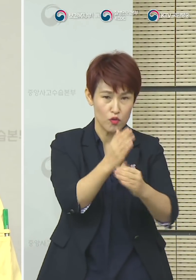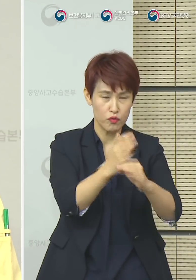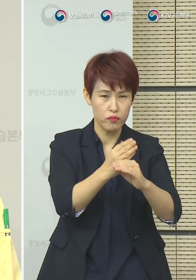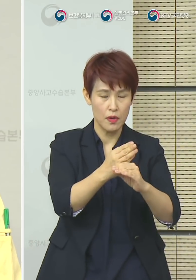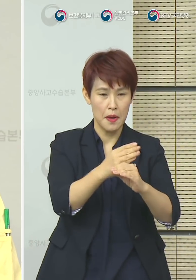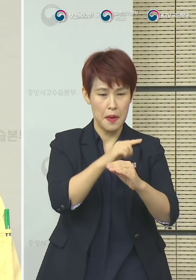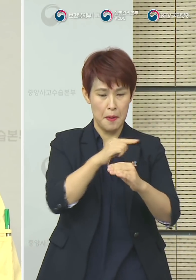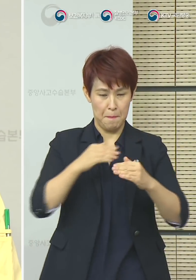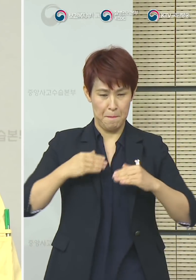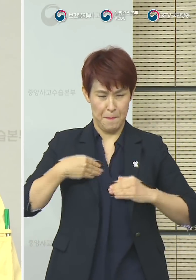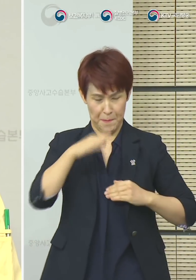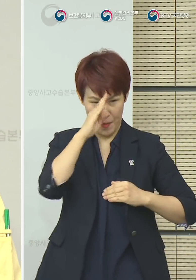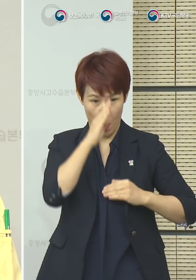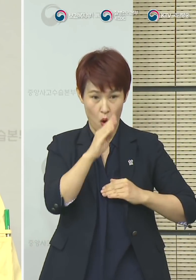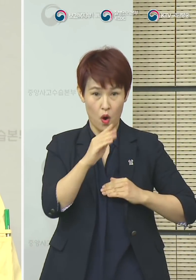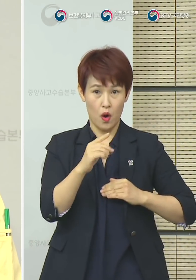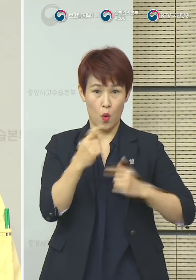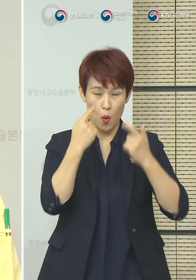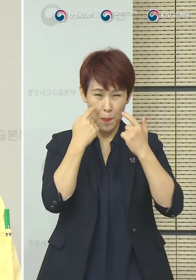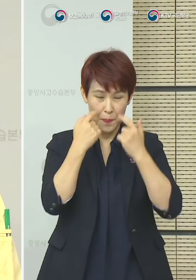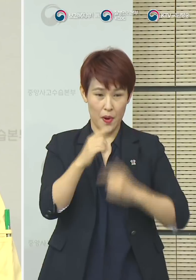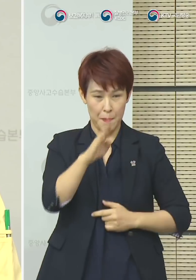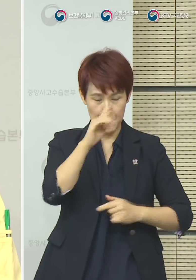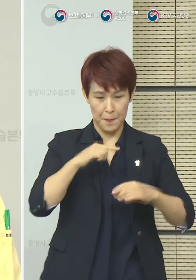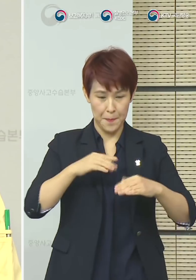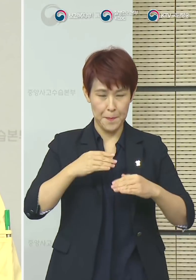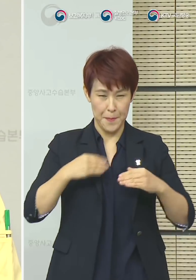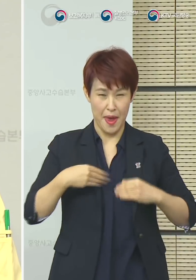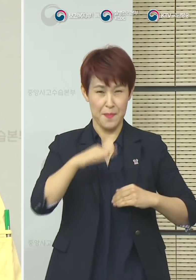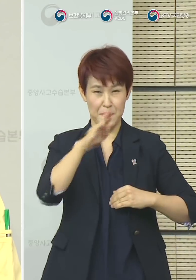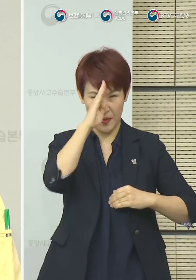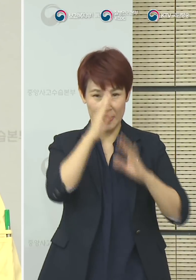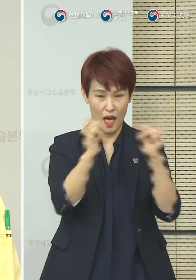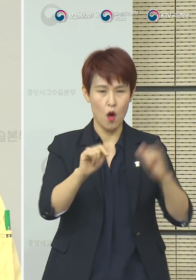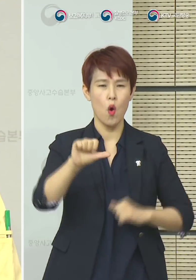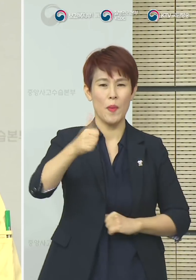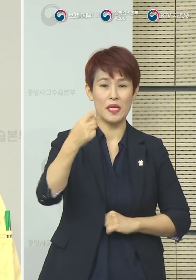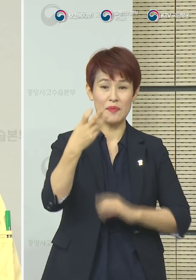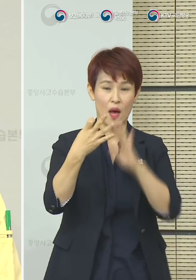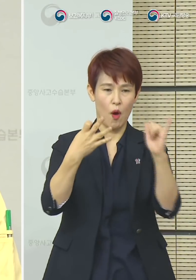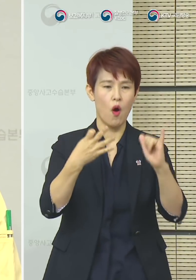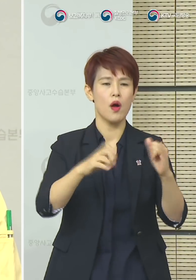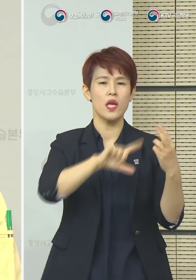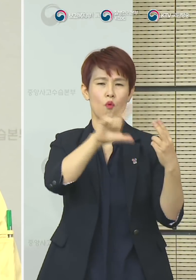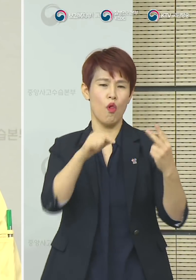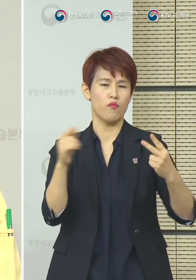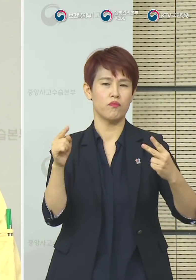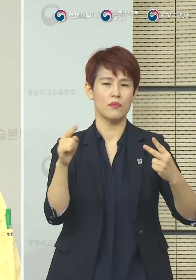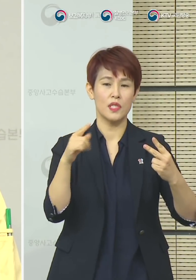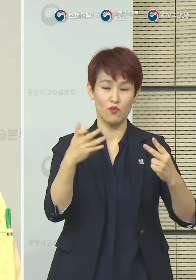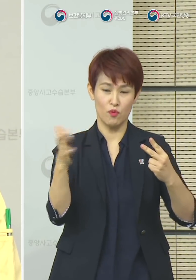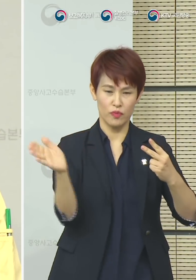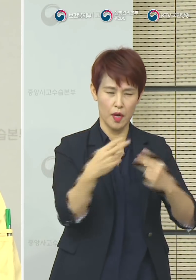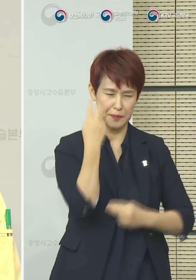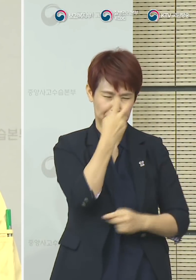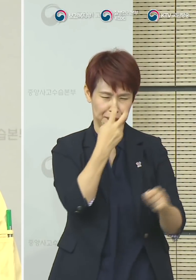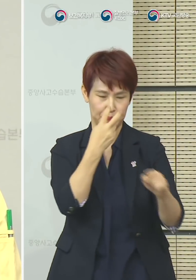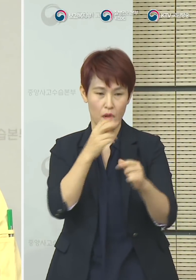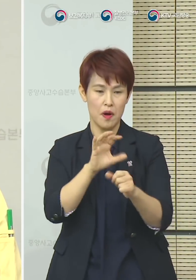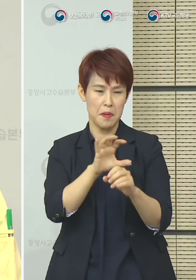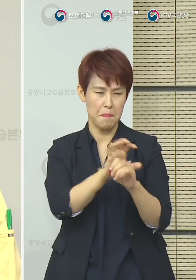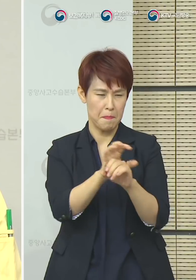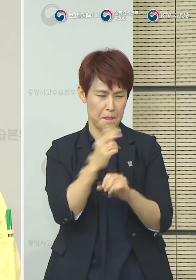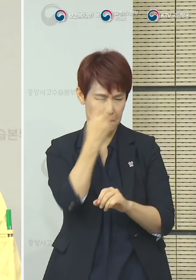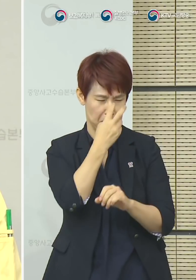폐렴 환자 514명에 대하여 2월 21일부터 코로나19 진단검사를 실시하여 현재 검체